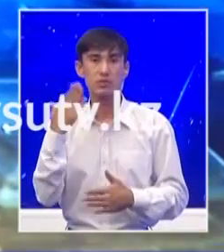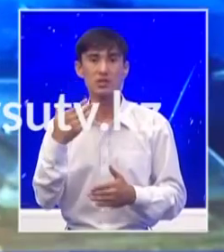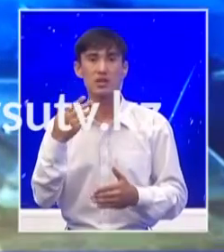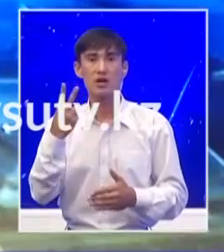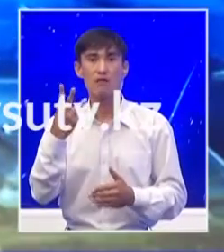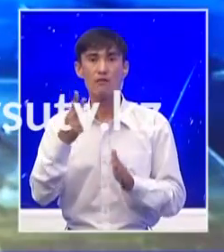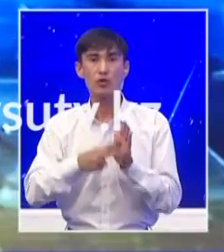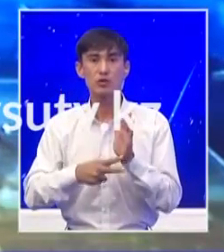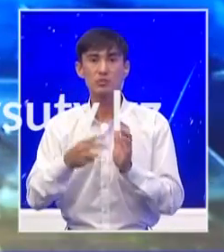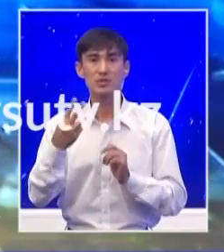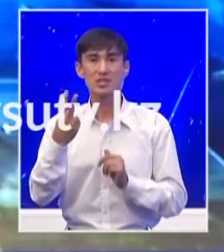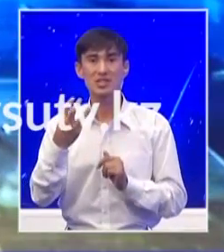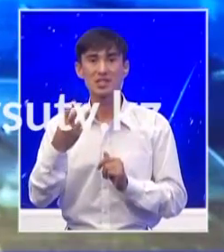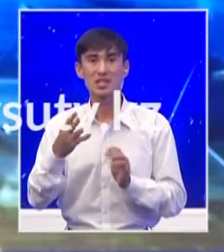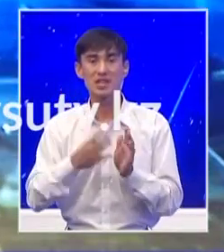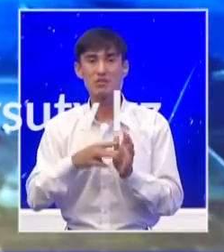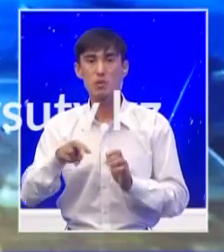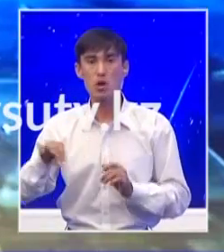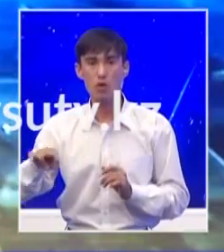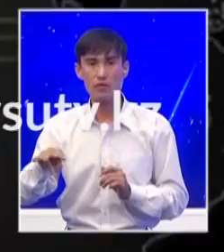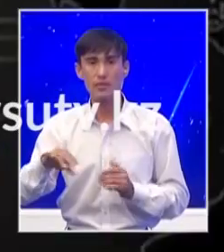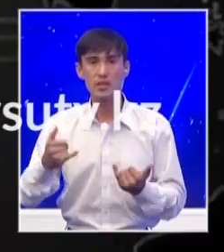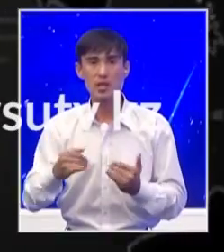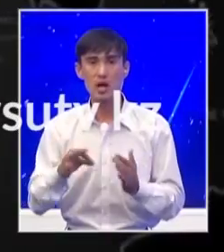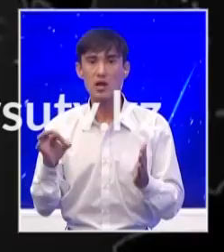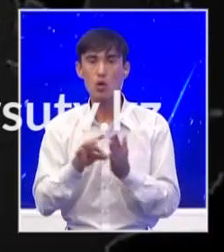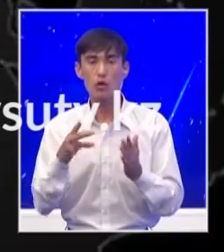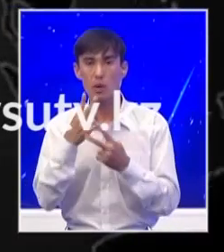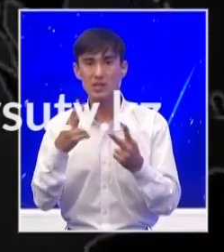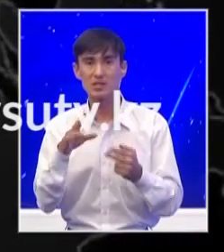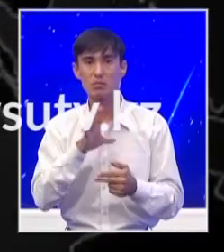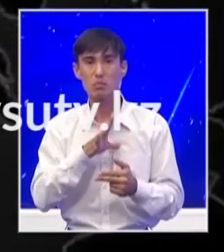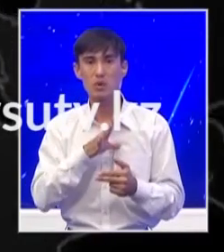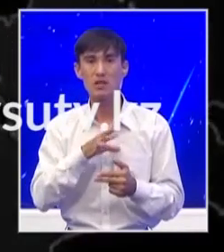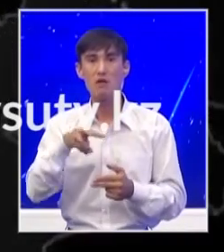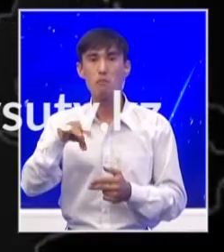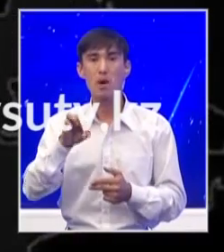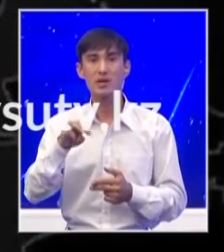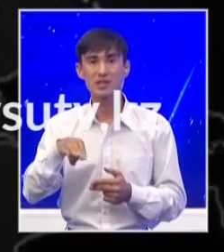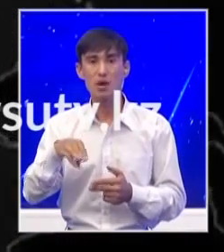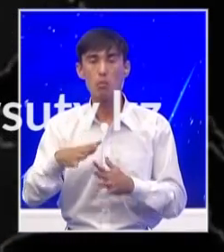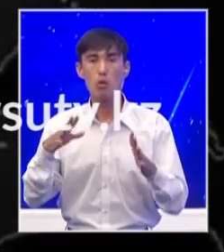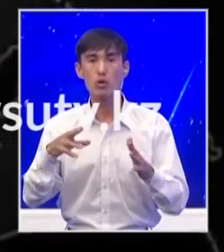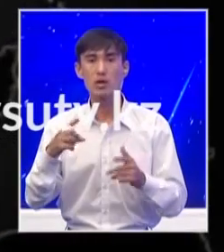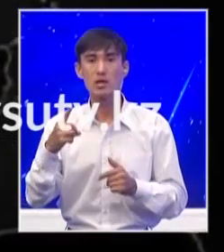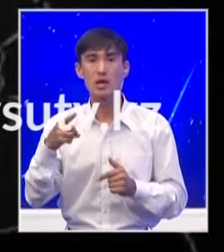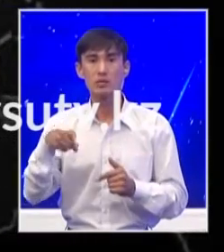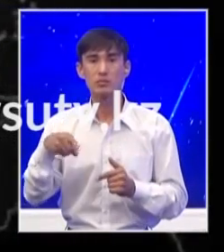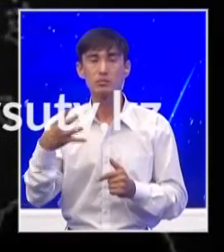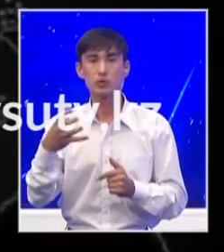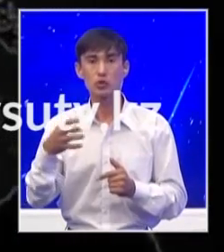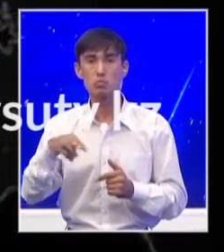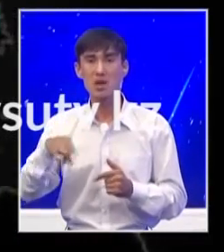миллионам. Об этом сообщает портал The Block. Однако рекордный показатель был зафиксирован в марте – более